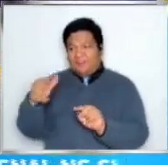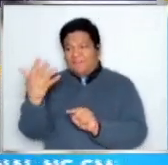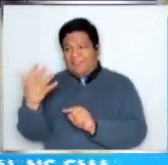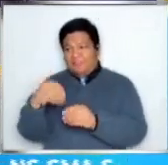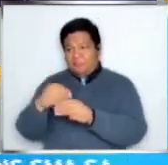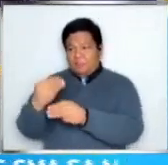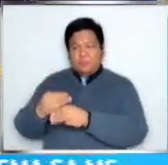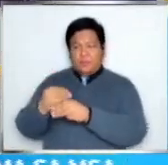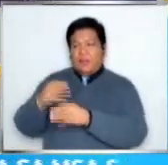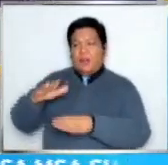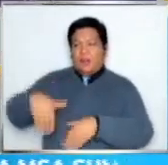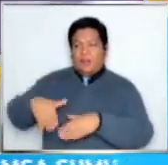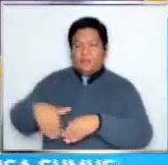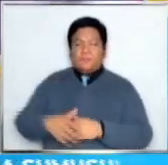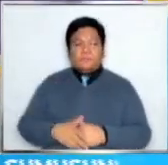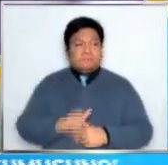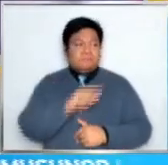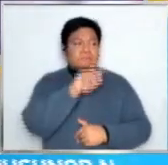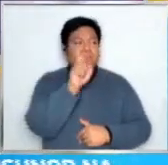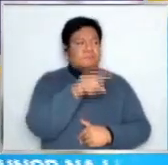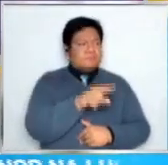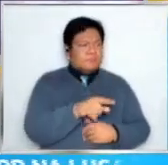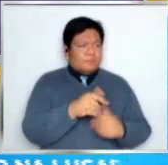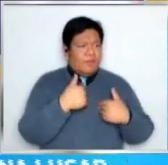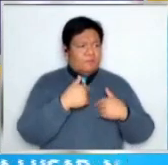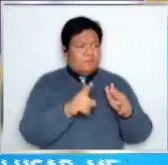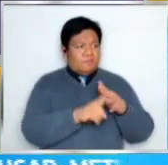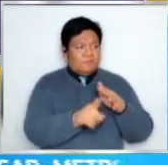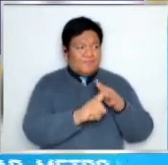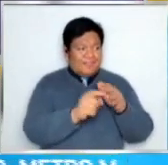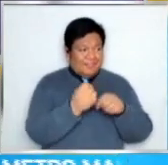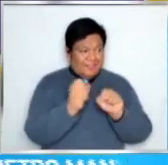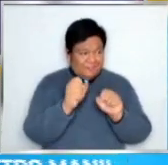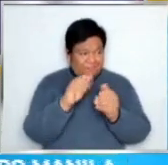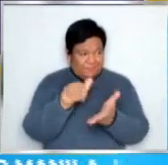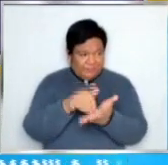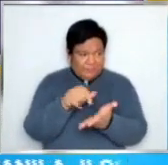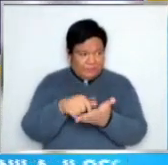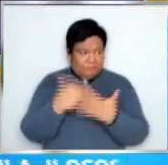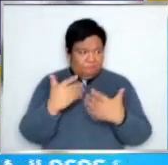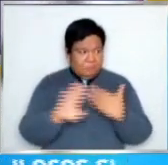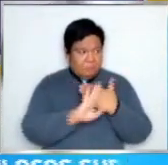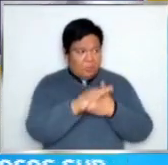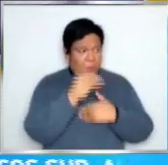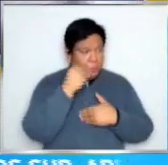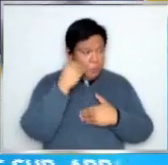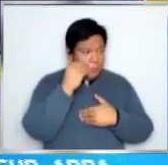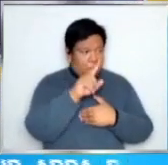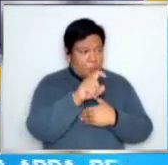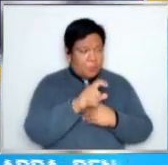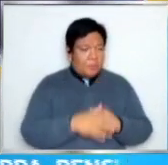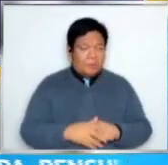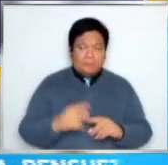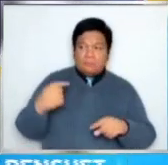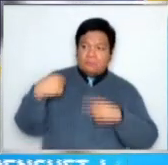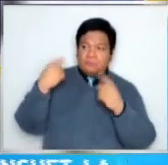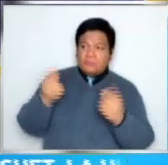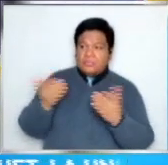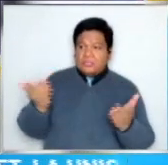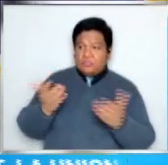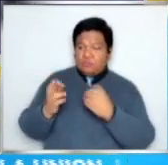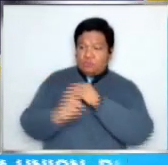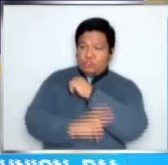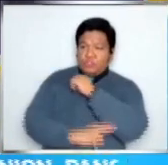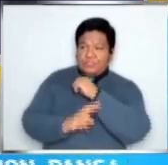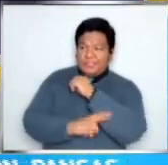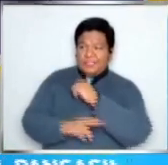nag-evacuate, may mga bumalik na po ba sa kanilang mga tahanan? So far, sir, yung mga taga-region ay dahil nga umiigil ang panahon,